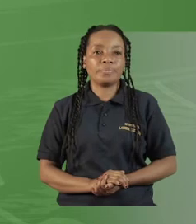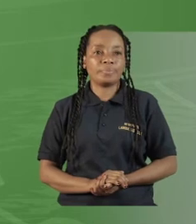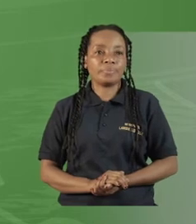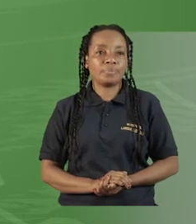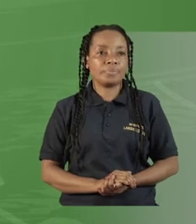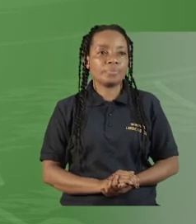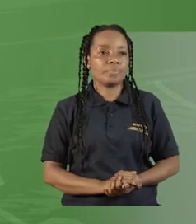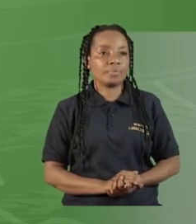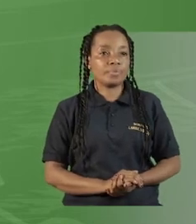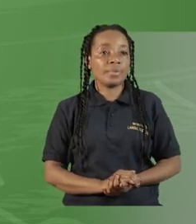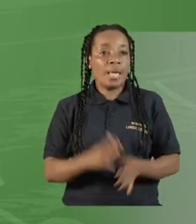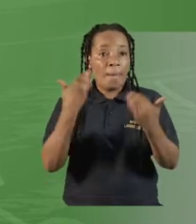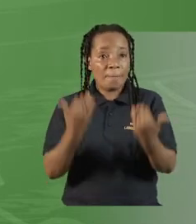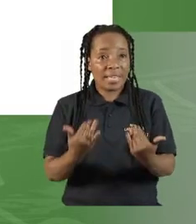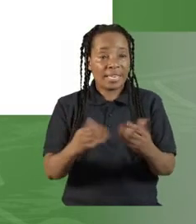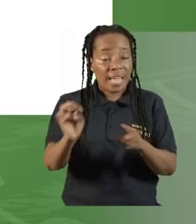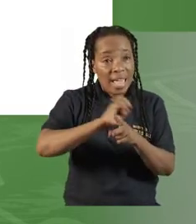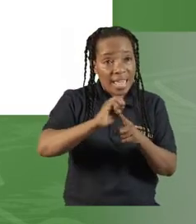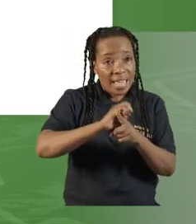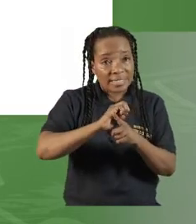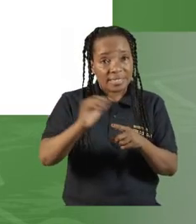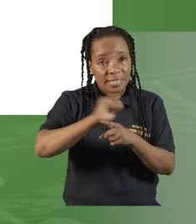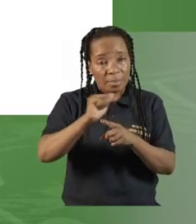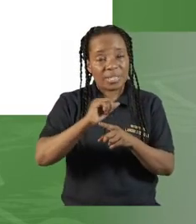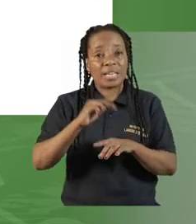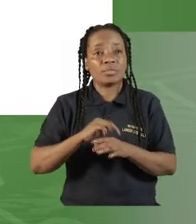Nous allons faire une activité d'application. Le libellé est le suivant.